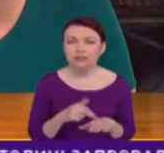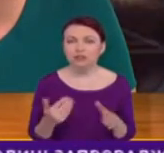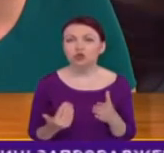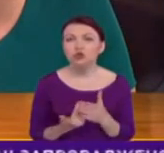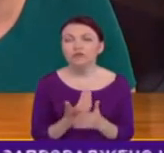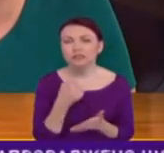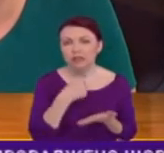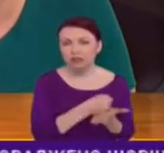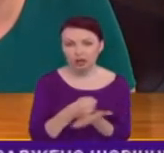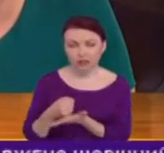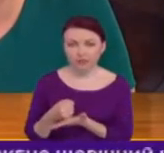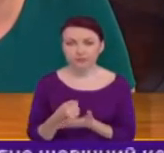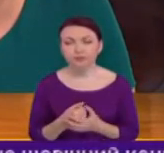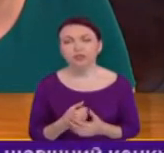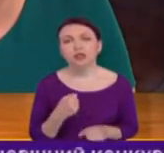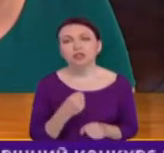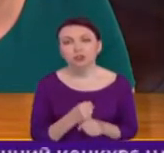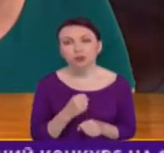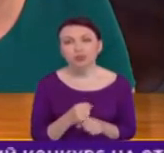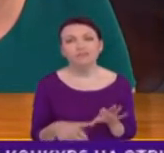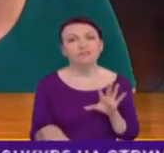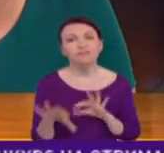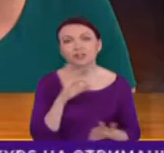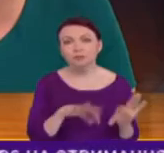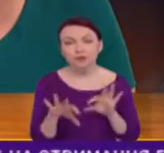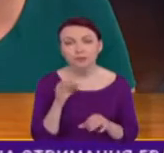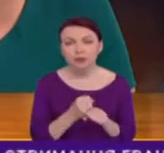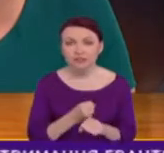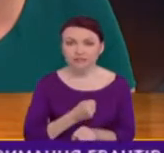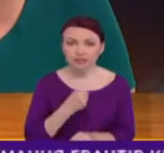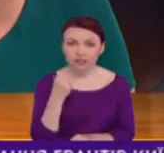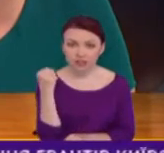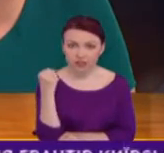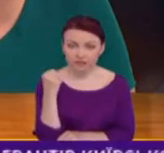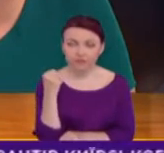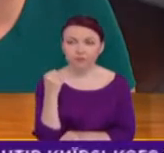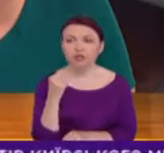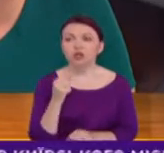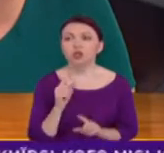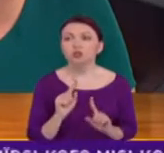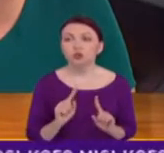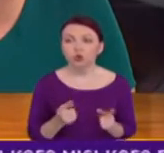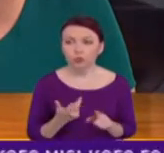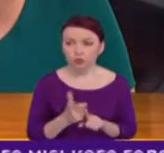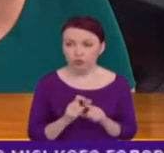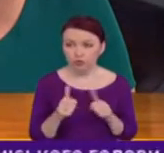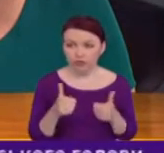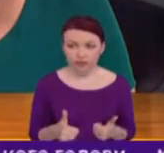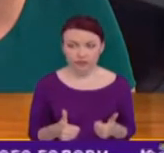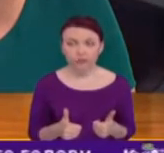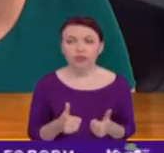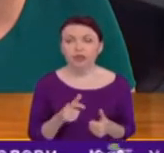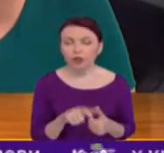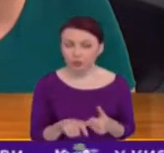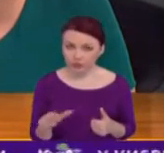нових поліцейських стандартів. Робилося відбір, угу. Відбір працівників. І чому дуже класно, що люди,